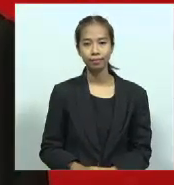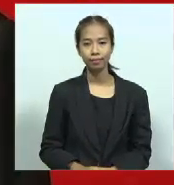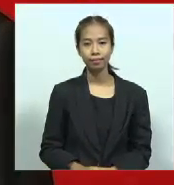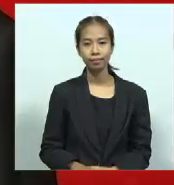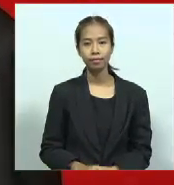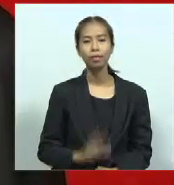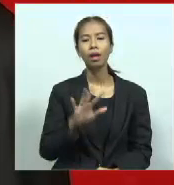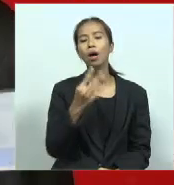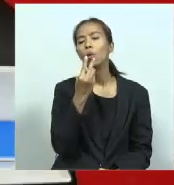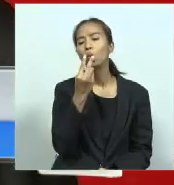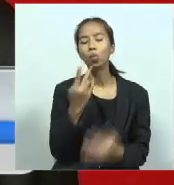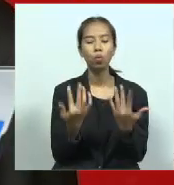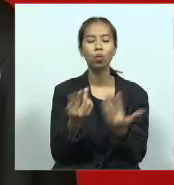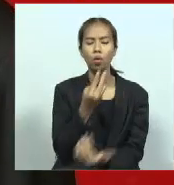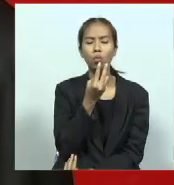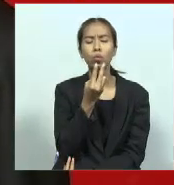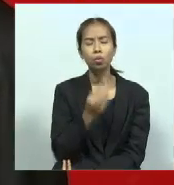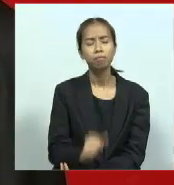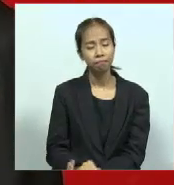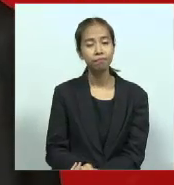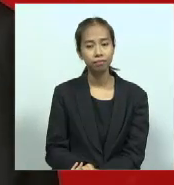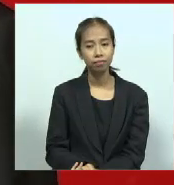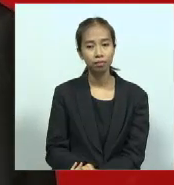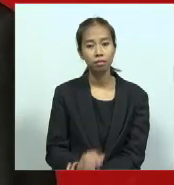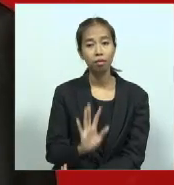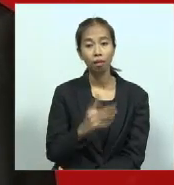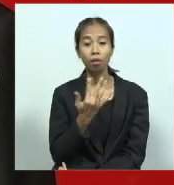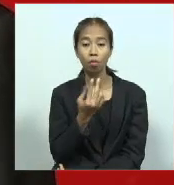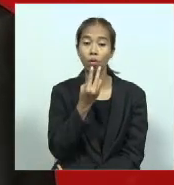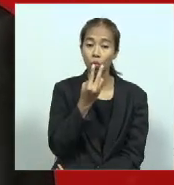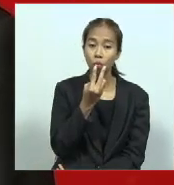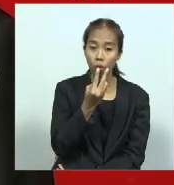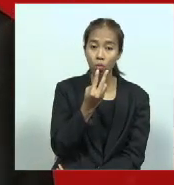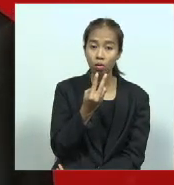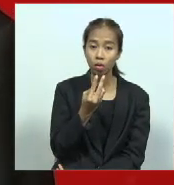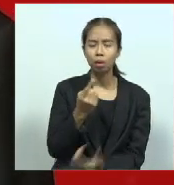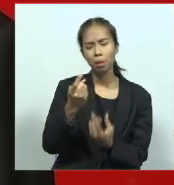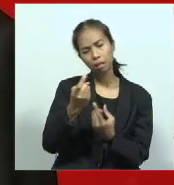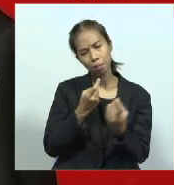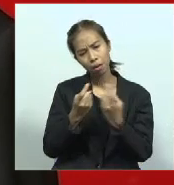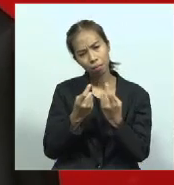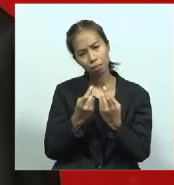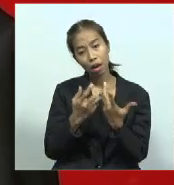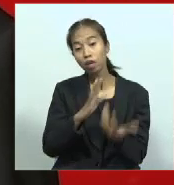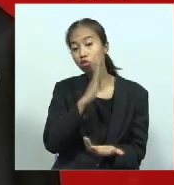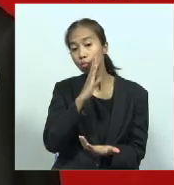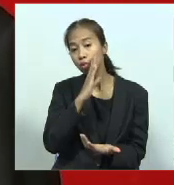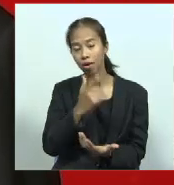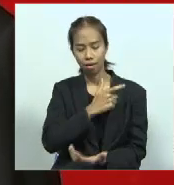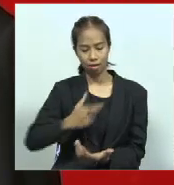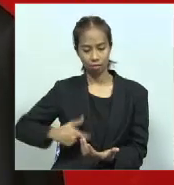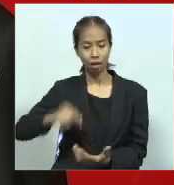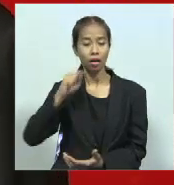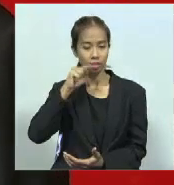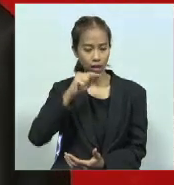ก็ดูไปแล้วกันนะก็ดูก็ดูก็มีคำถามโปรดเกล้ามาก็ทำถ้า